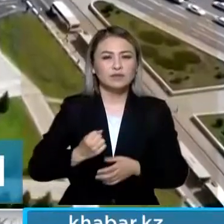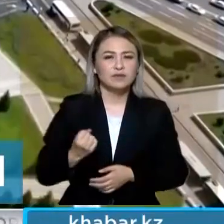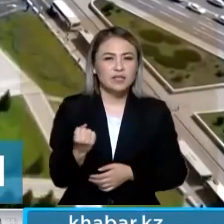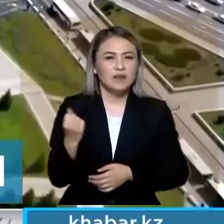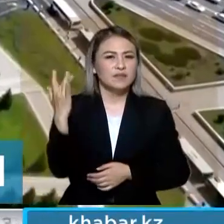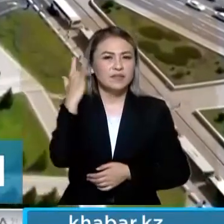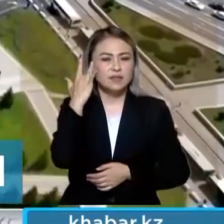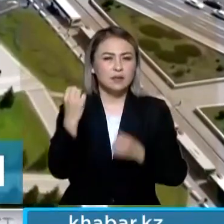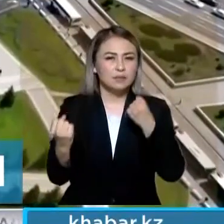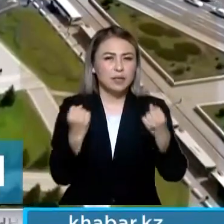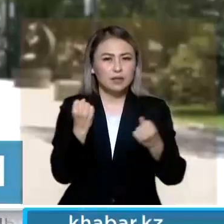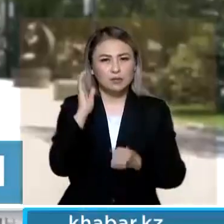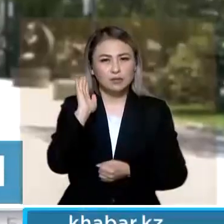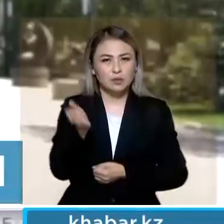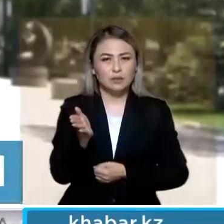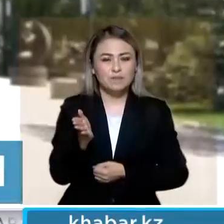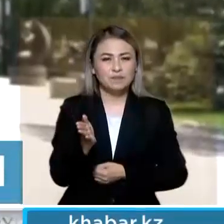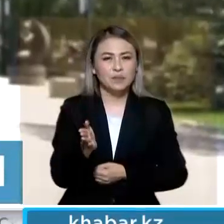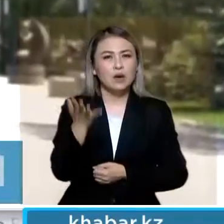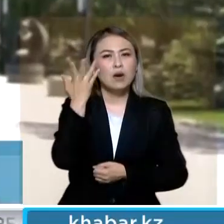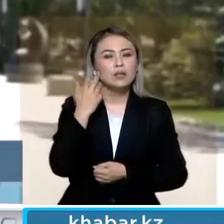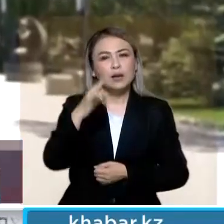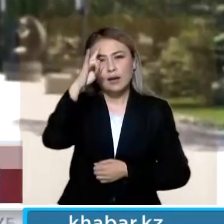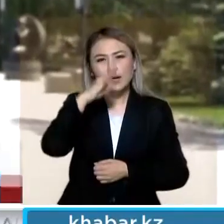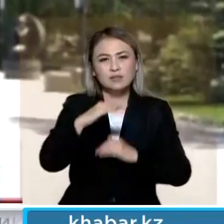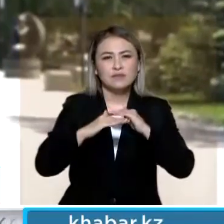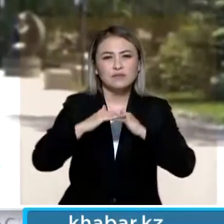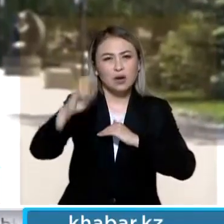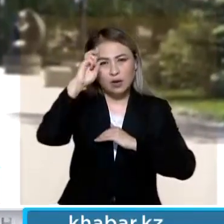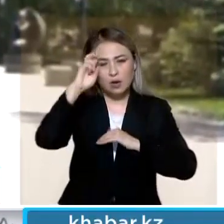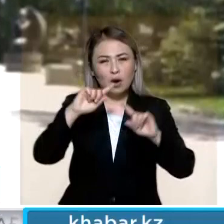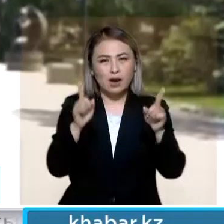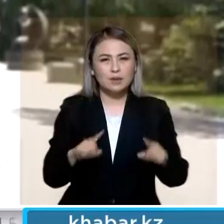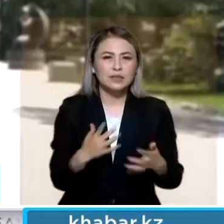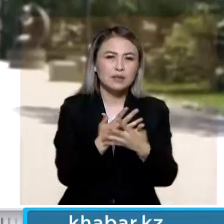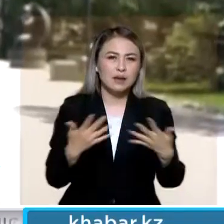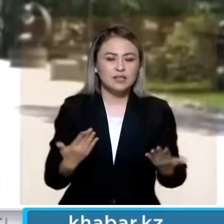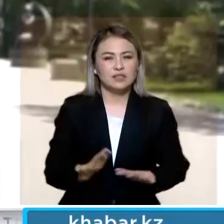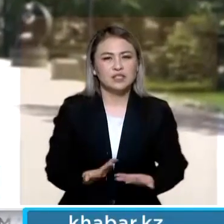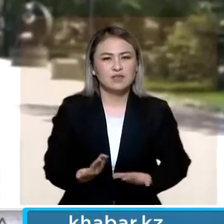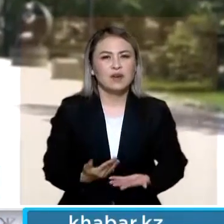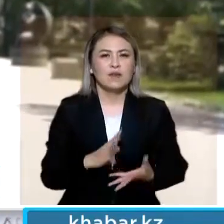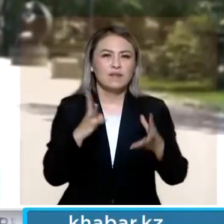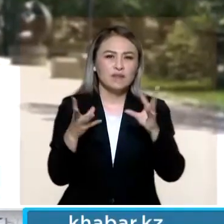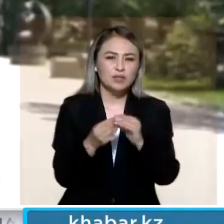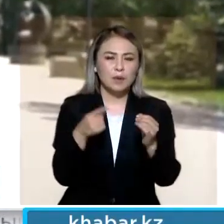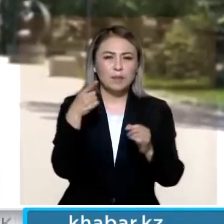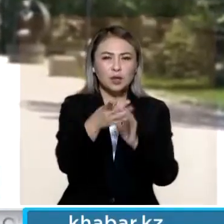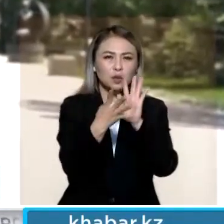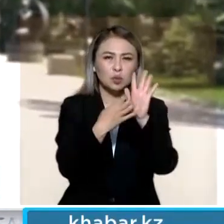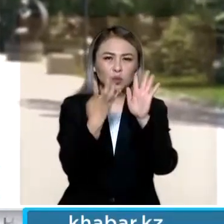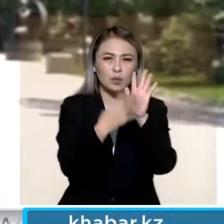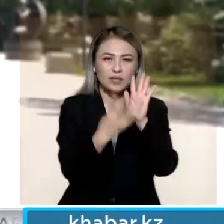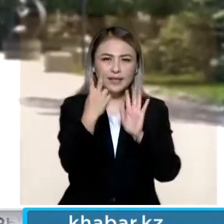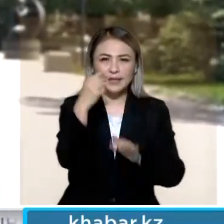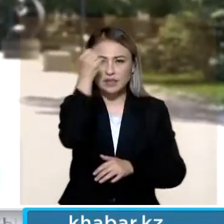әрдайым берік ұстанамыз. Рәміздер халқымыздың мұқалмас рухын, асқақ арманын айғақтайтын ерекше нышандар. 1992